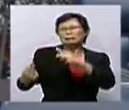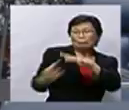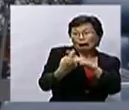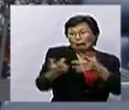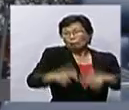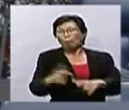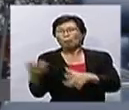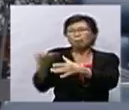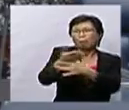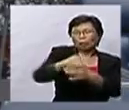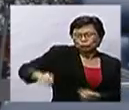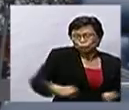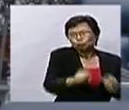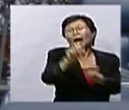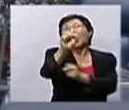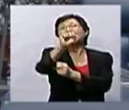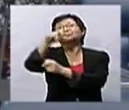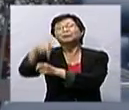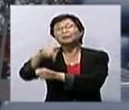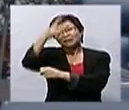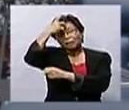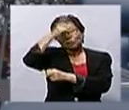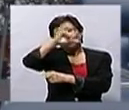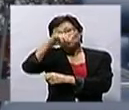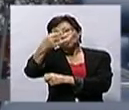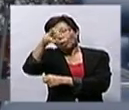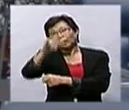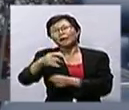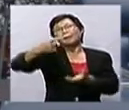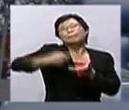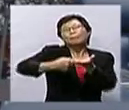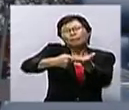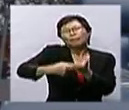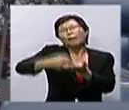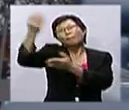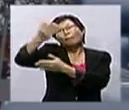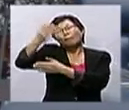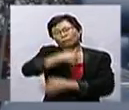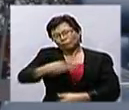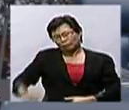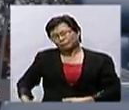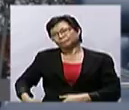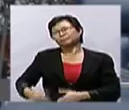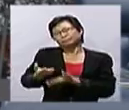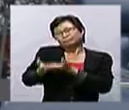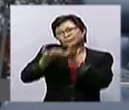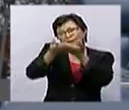mencelah ketika Wakil Sungai Petani Datuk Johri Abdul membahaskan titah diraja selaku pencadang.